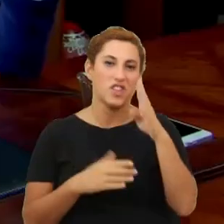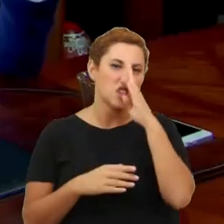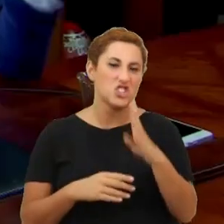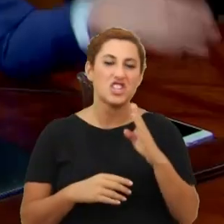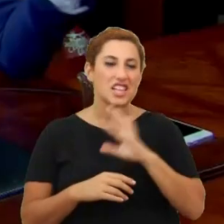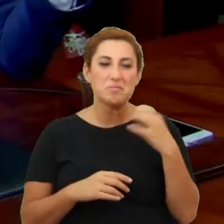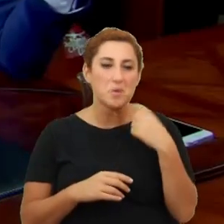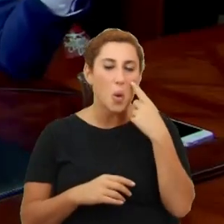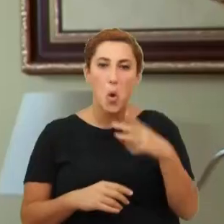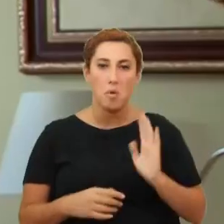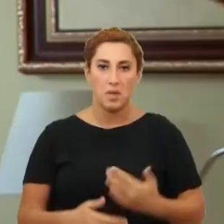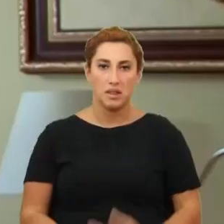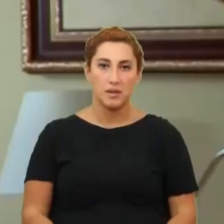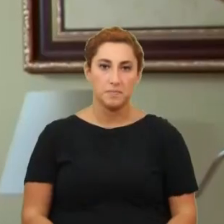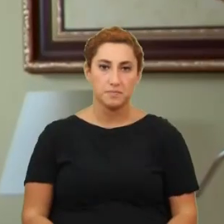Ciddiye bile alınmadım.